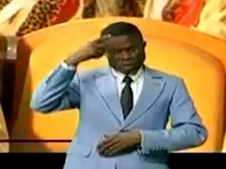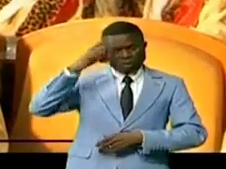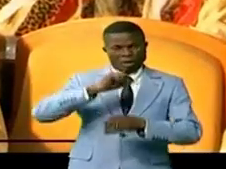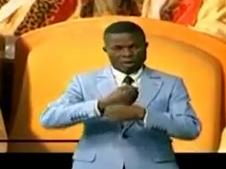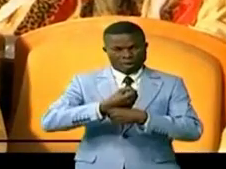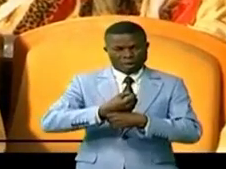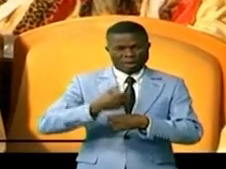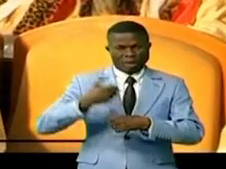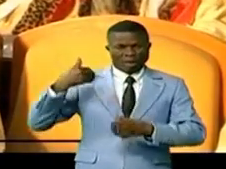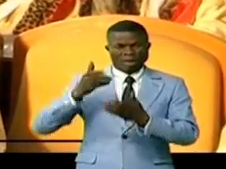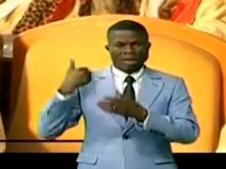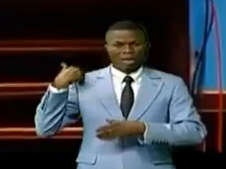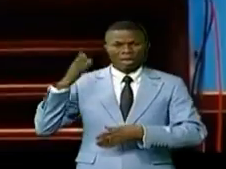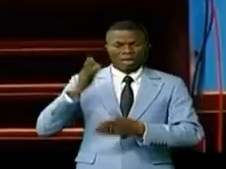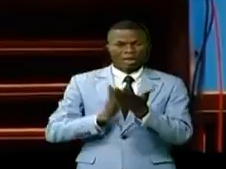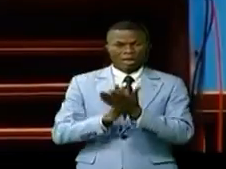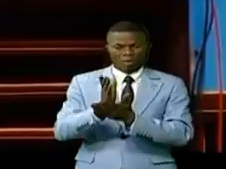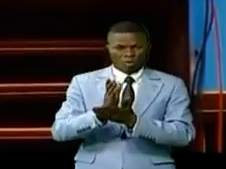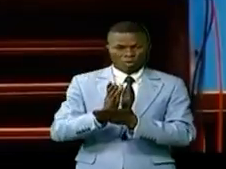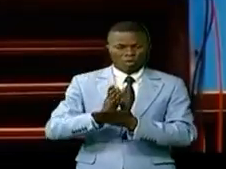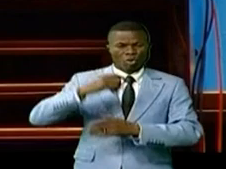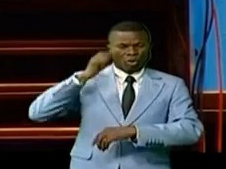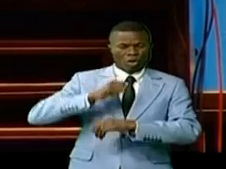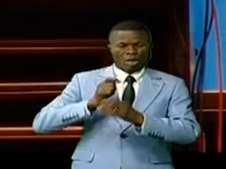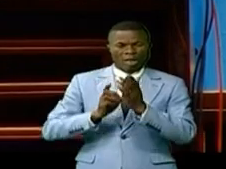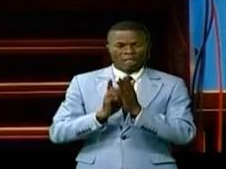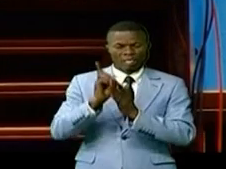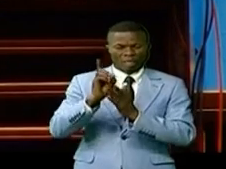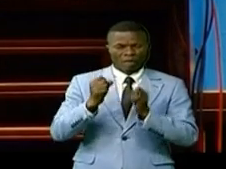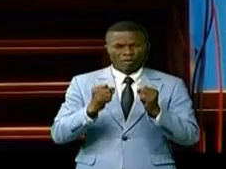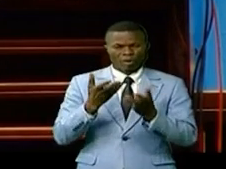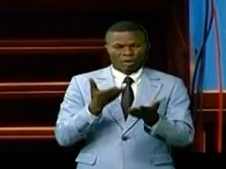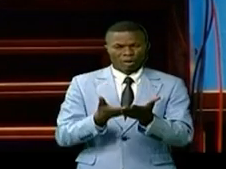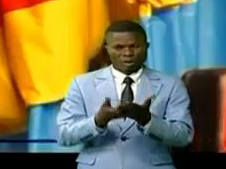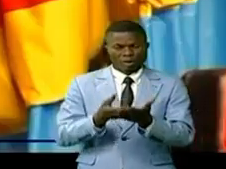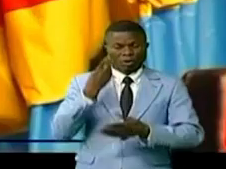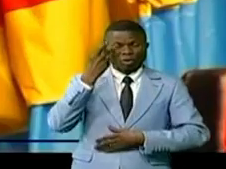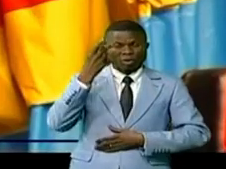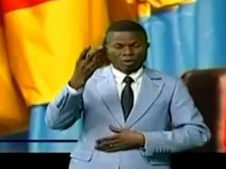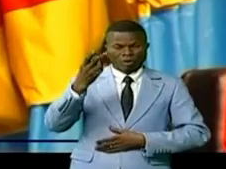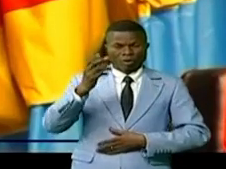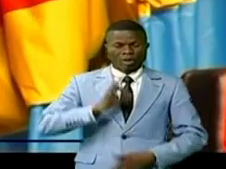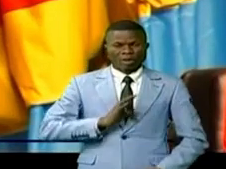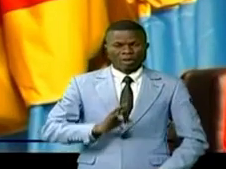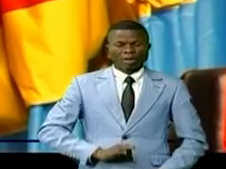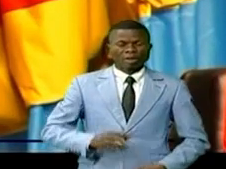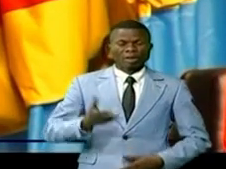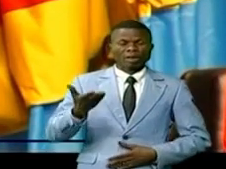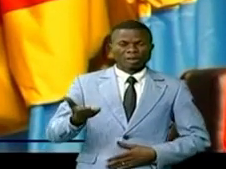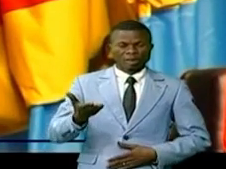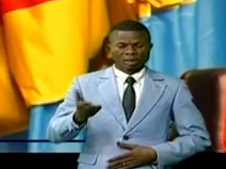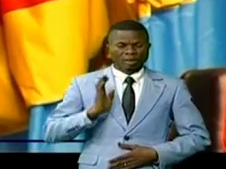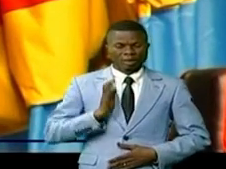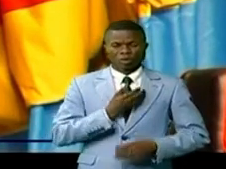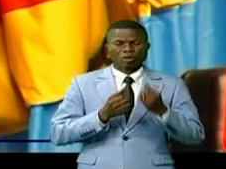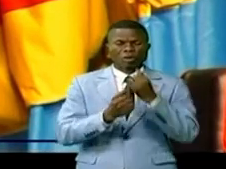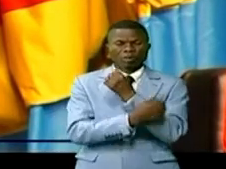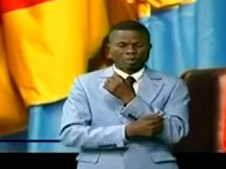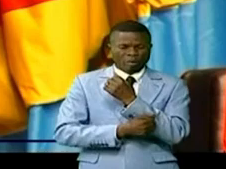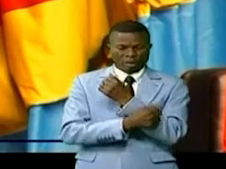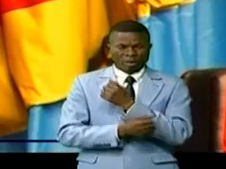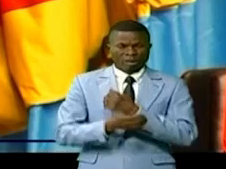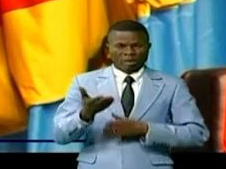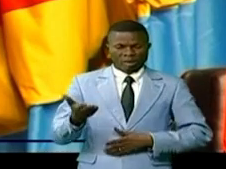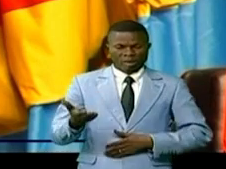de l'état de droit, socle de la justice comme inscrit dans la droite ligne de la vision du magistrat suprême et président de la République,